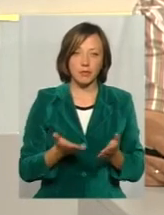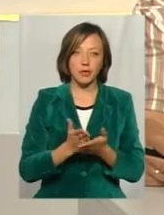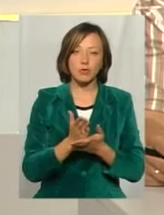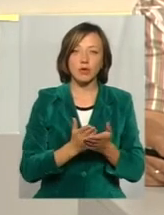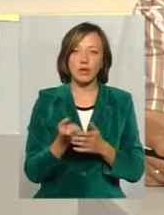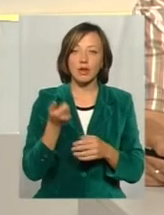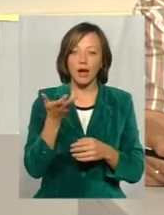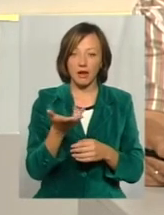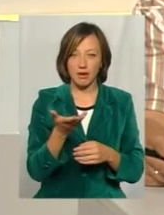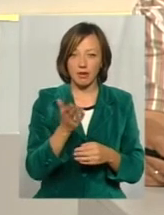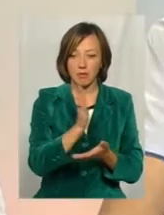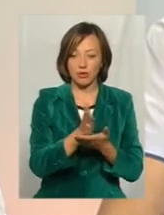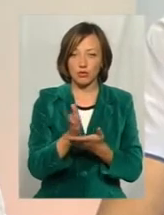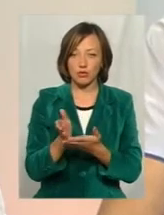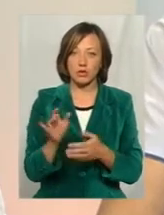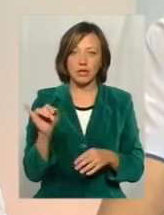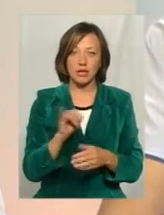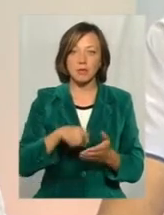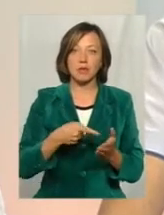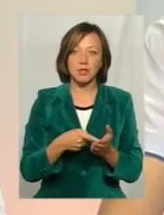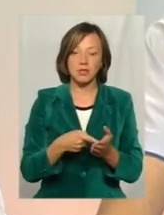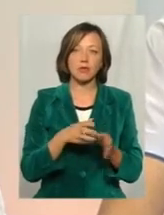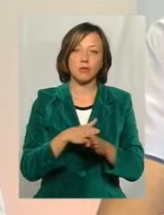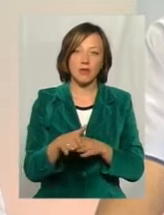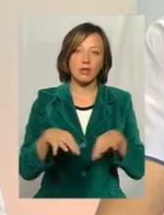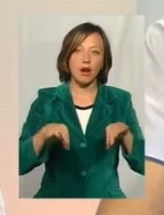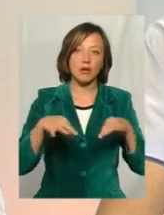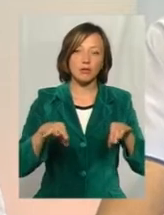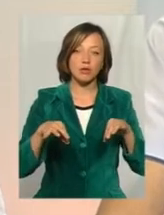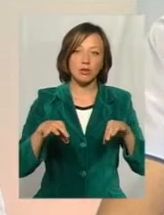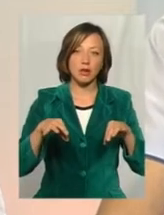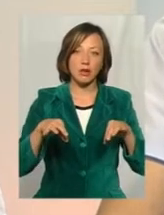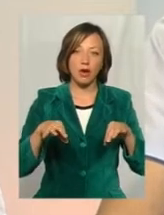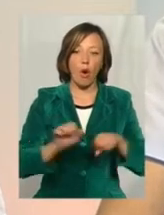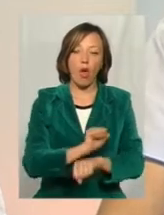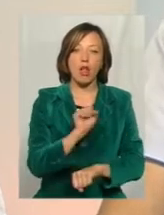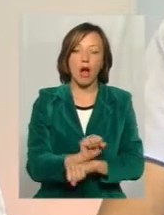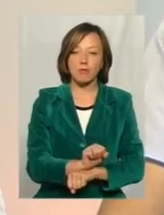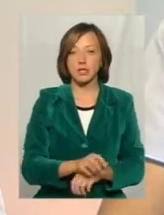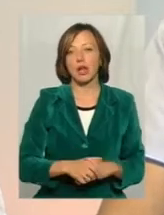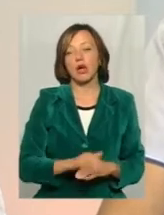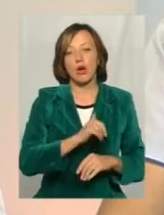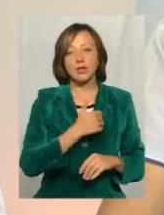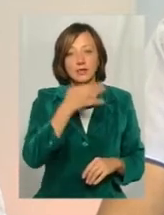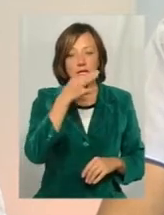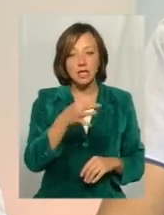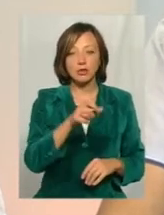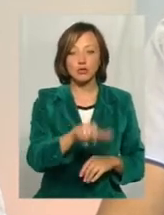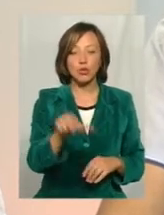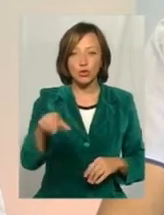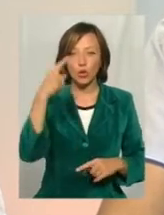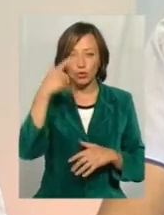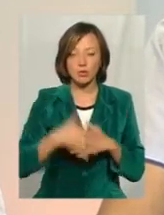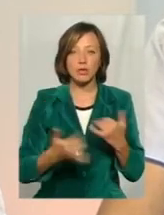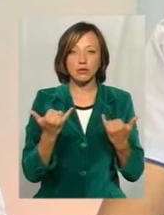обслуговує декілька маршрутів, і в місті відбувається відповідно транспортний колапс. Хотів би я відзначити, щоб пасажири розуміли на